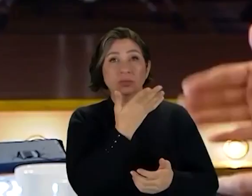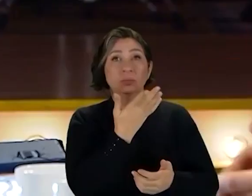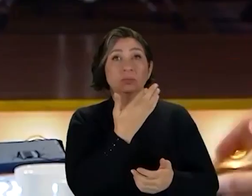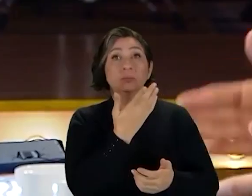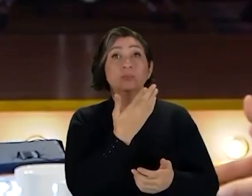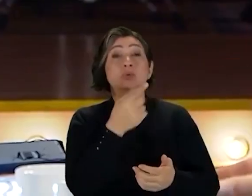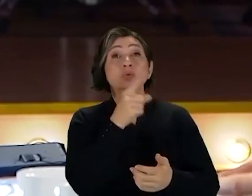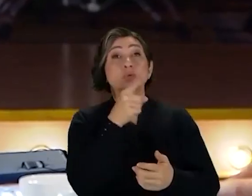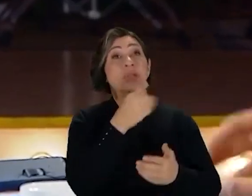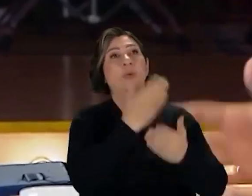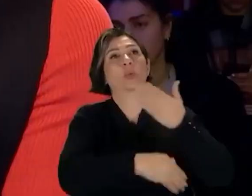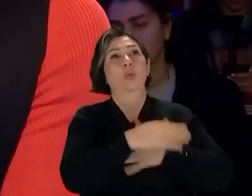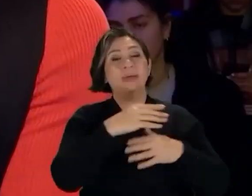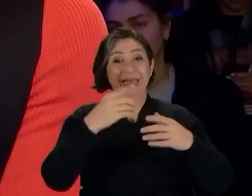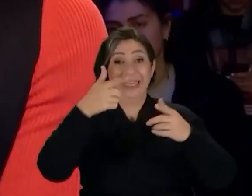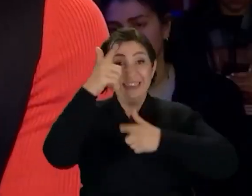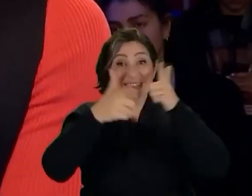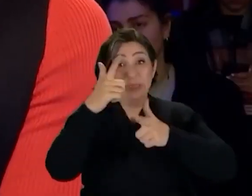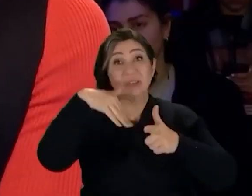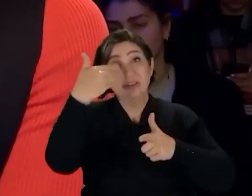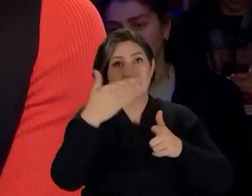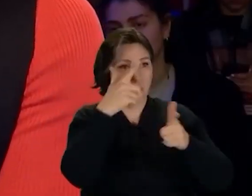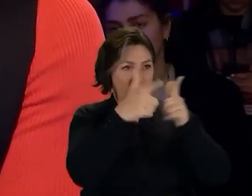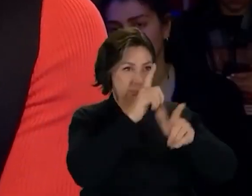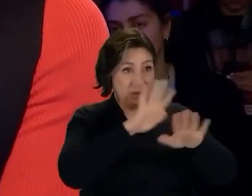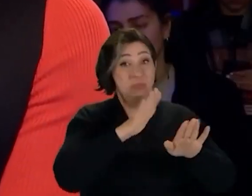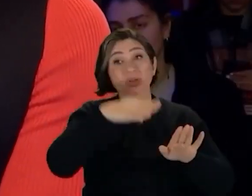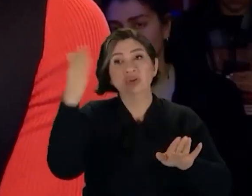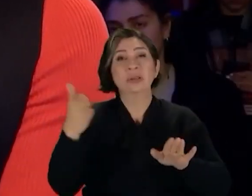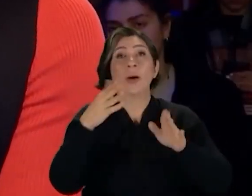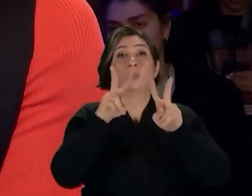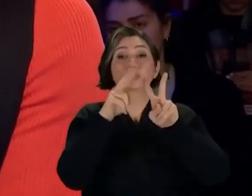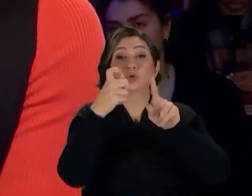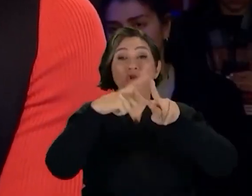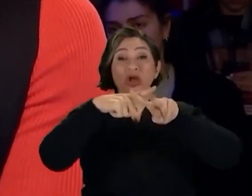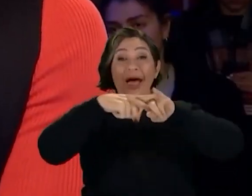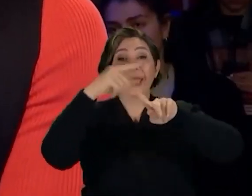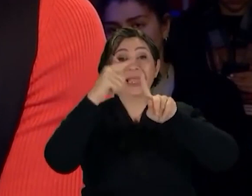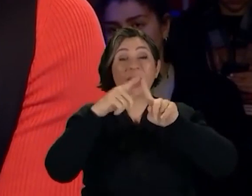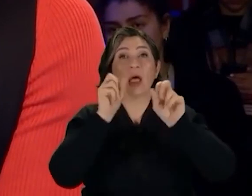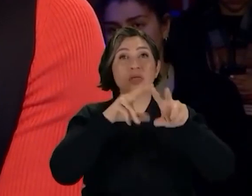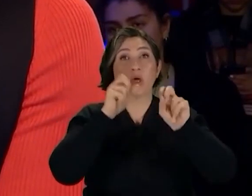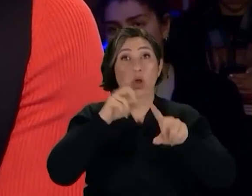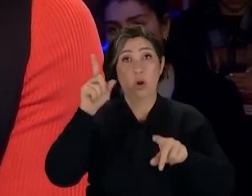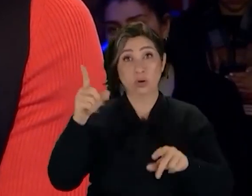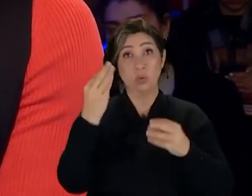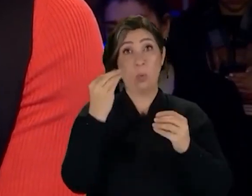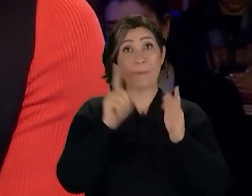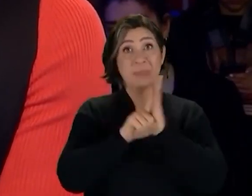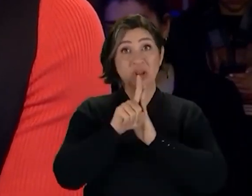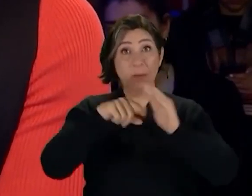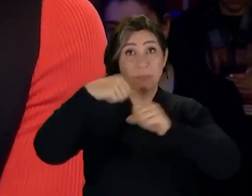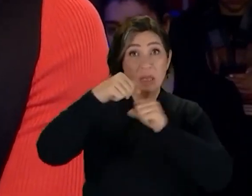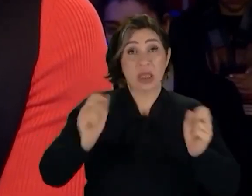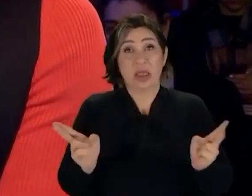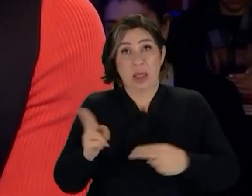diye şuradan yoruluyorum yani setin haricinde de ben şimdi Mücahit kulak Ee benim antrenörüm çok başarılı bir boksör aynı zamanda ki